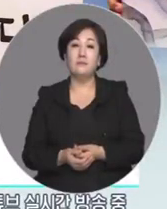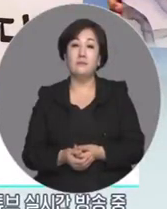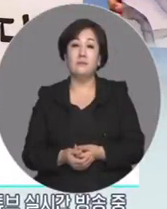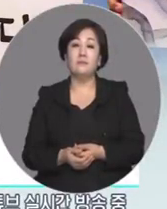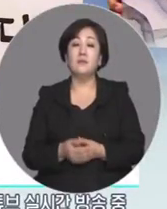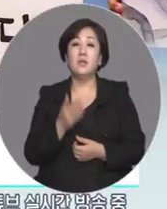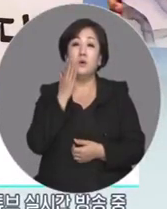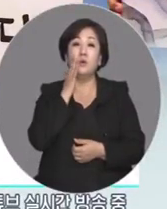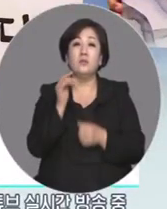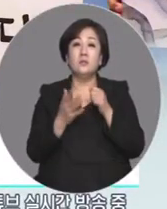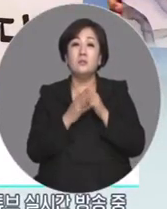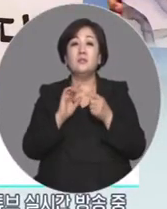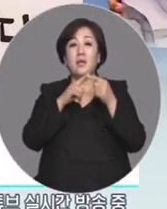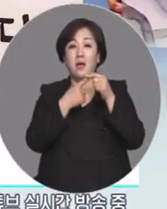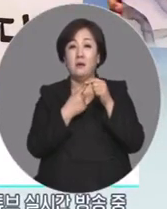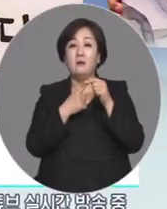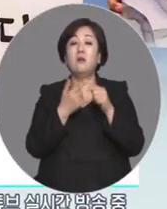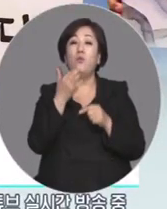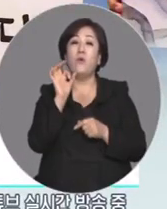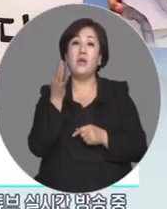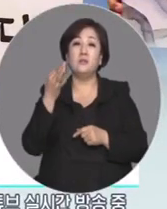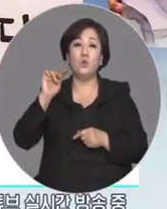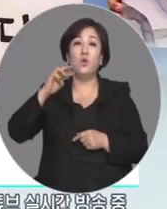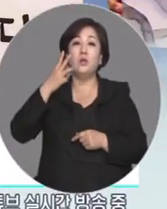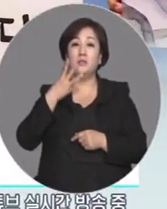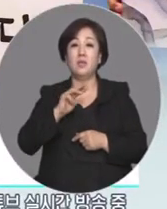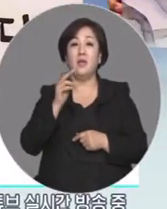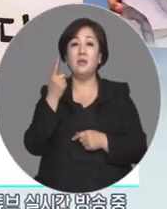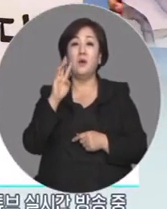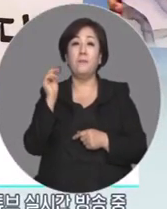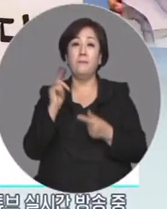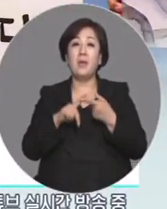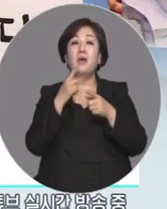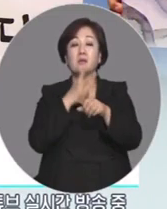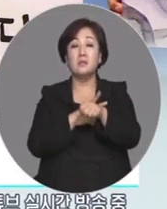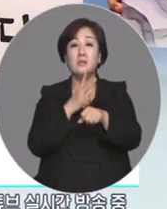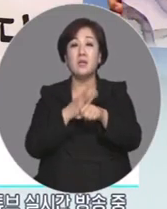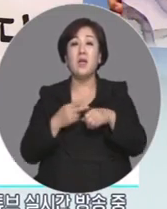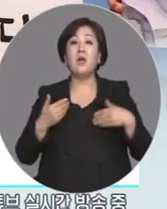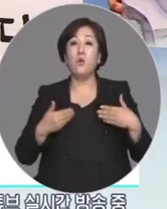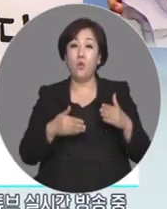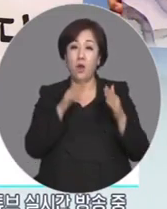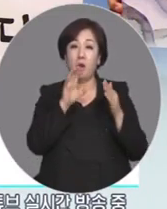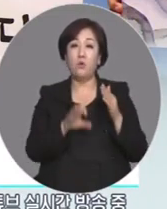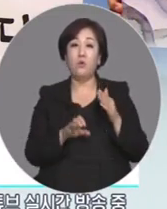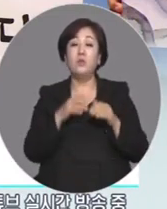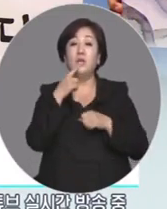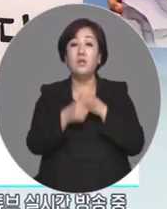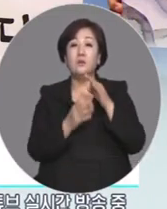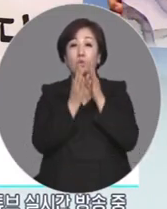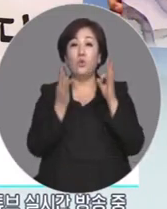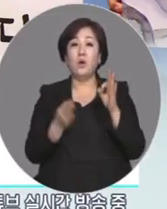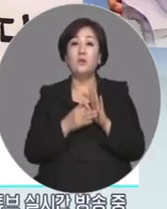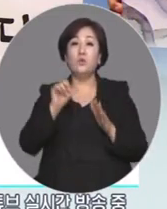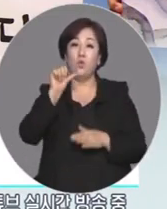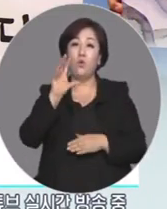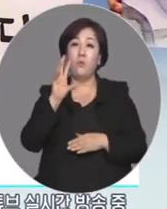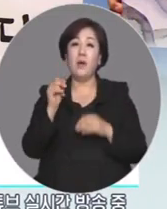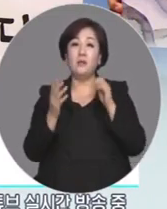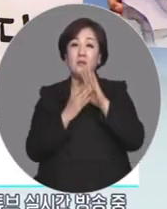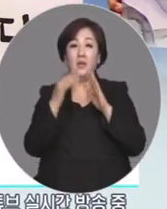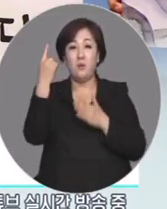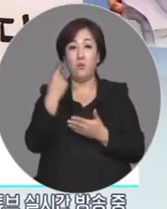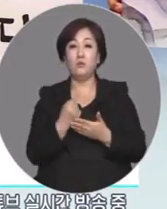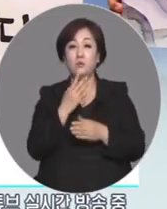울산은 한결 학자 외솔 최현배 선생의 자랑스러운 고양이 줘 의술 기념관은 한해 5만 명 넘는 관람객이 찾을 만큼